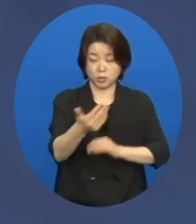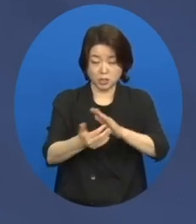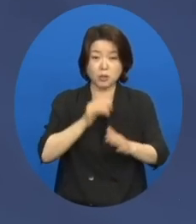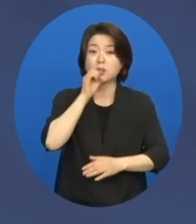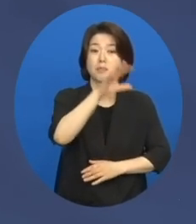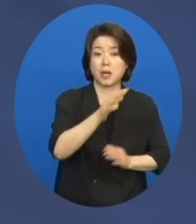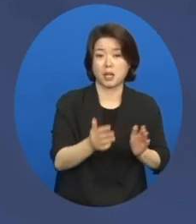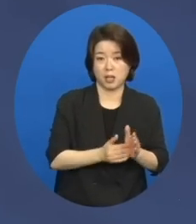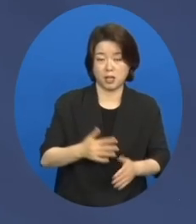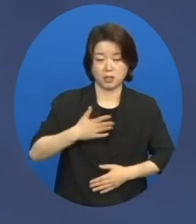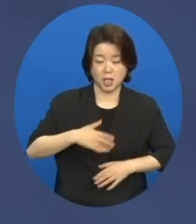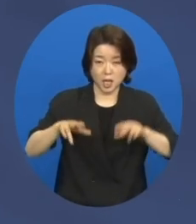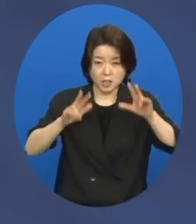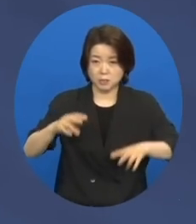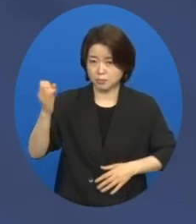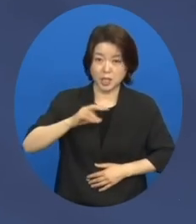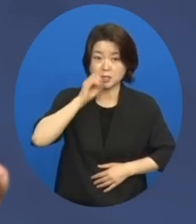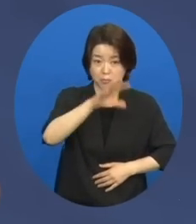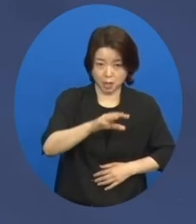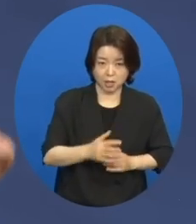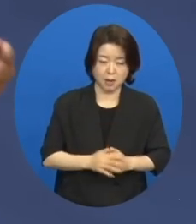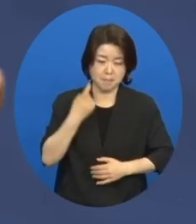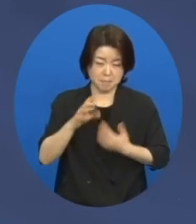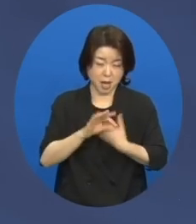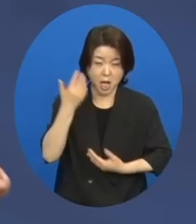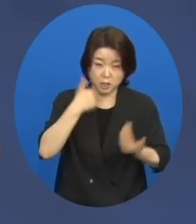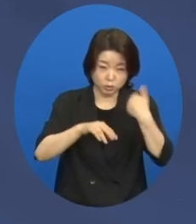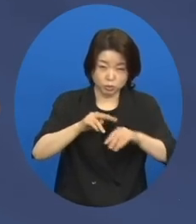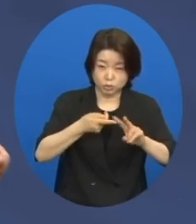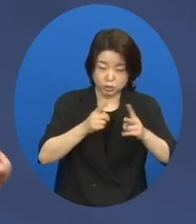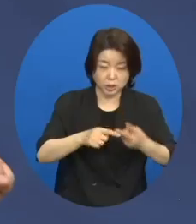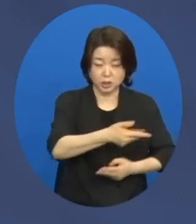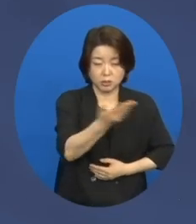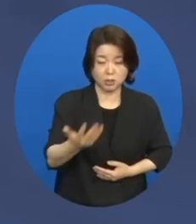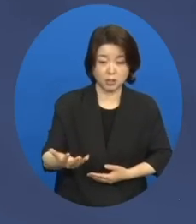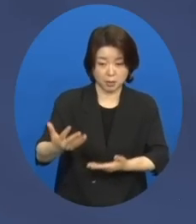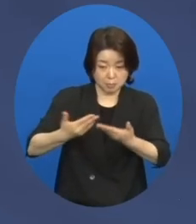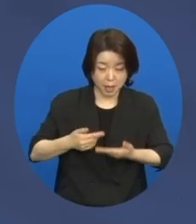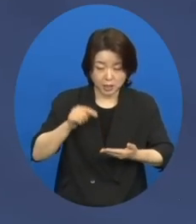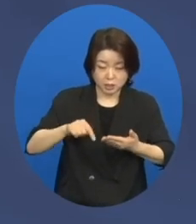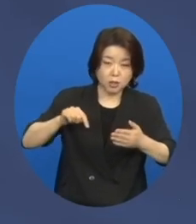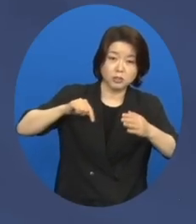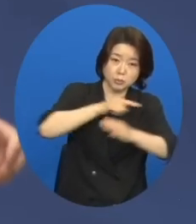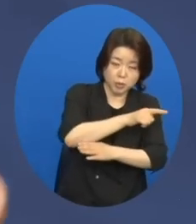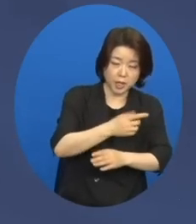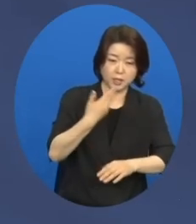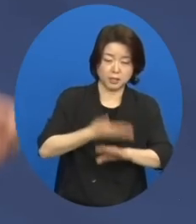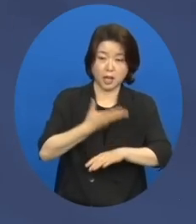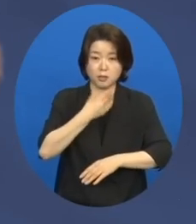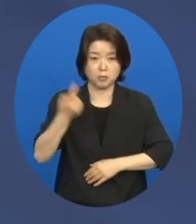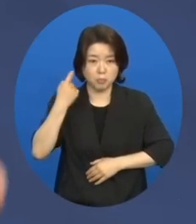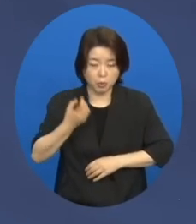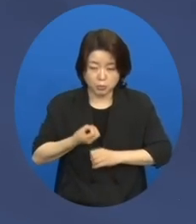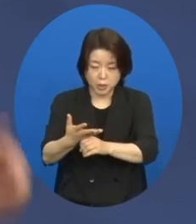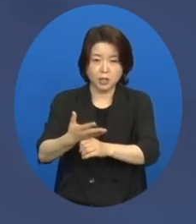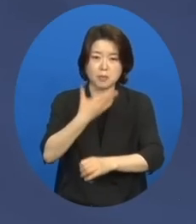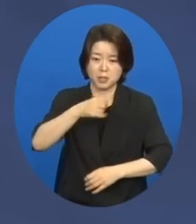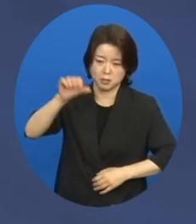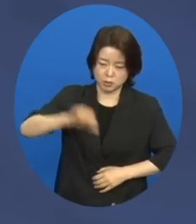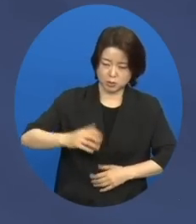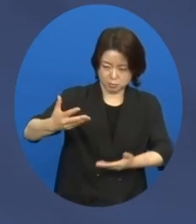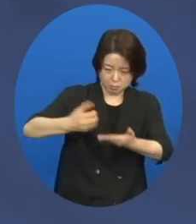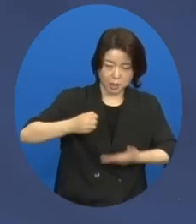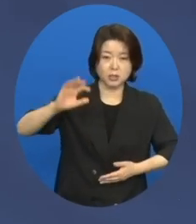말하였거니와 내가 지금 다시 말하노니 만일 누구든지 너희가 받은 것 외에 다른 복음을 전하면 저주를